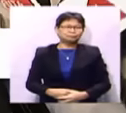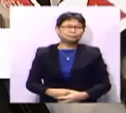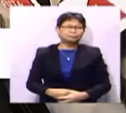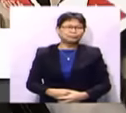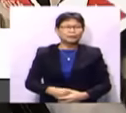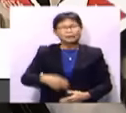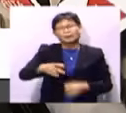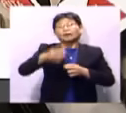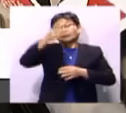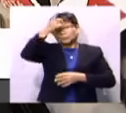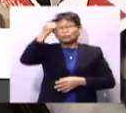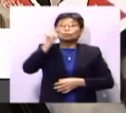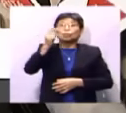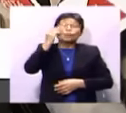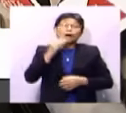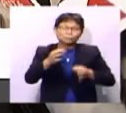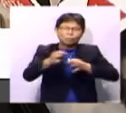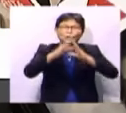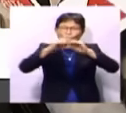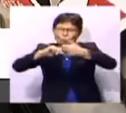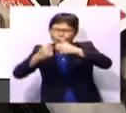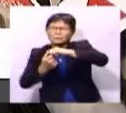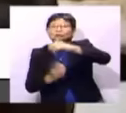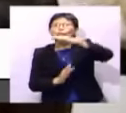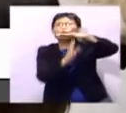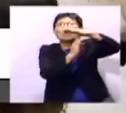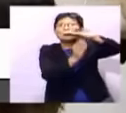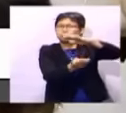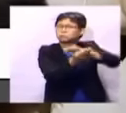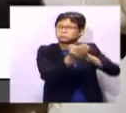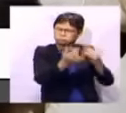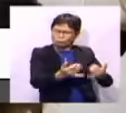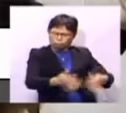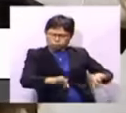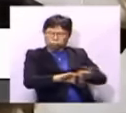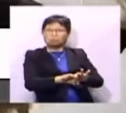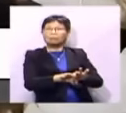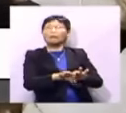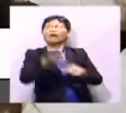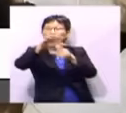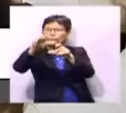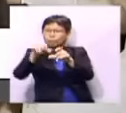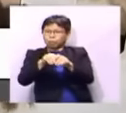Jelas Tun Dr. Mahathir, tumpuan menangani rasuah ketika ini amat penting, bukan hanya